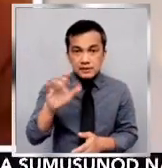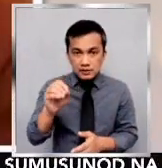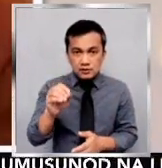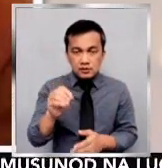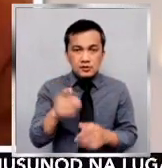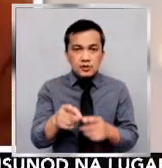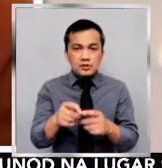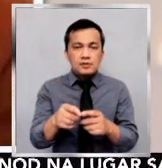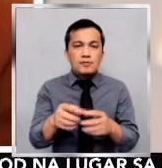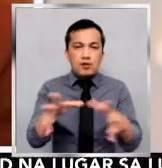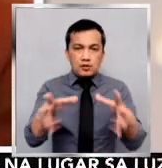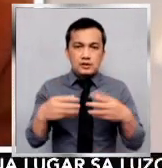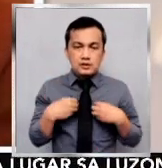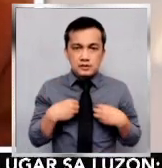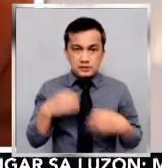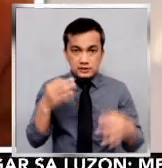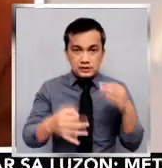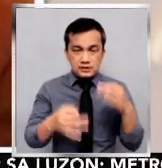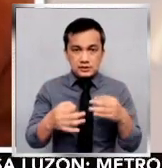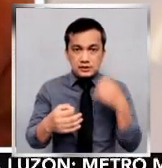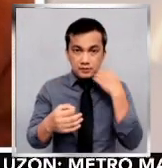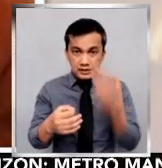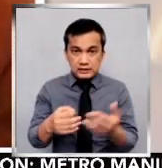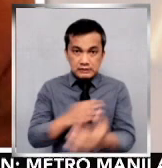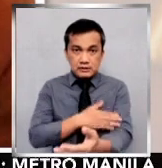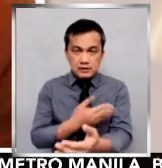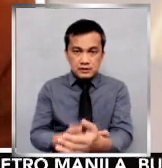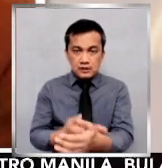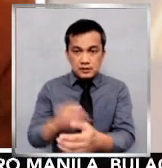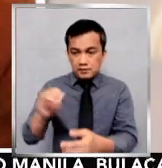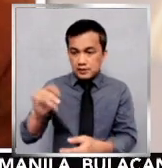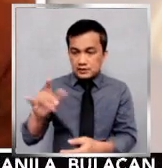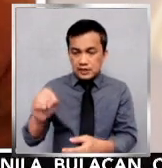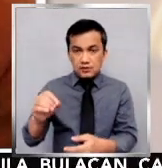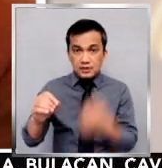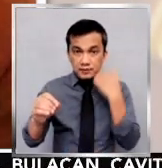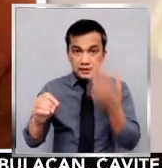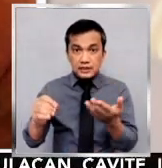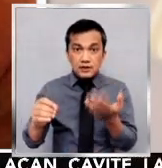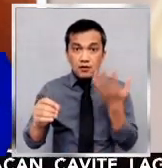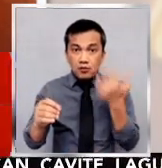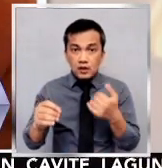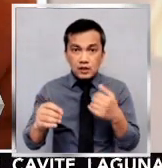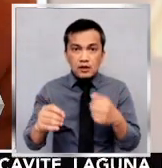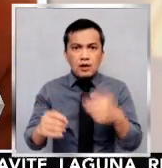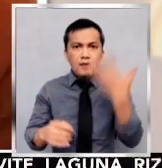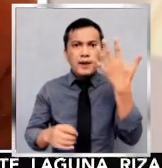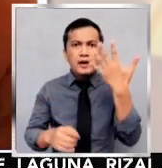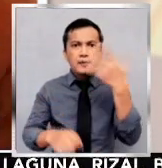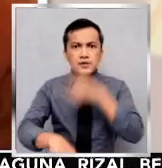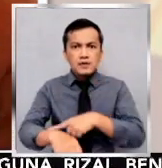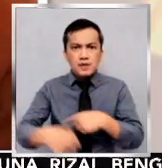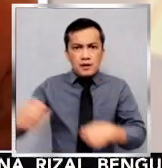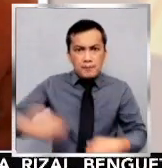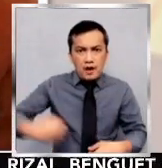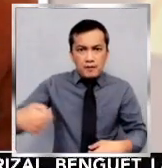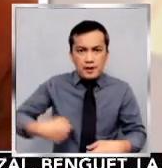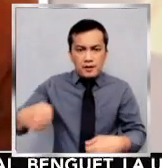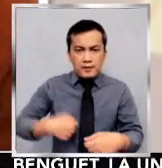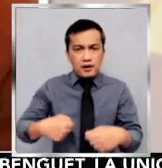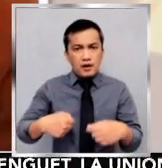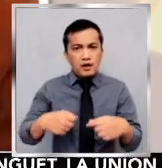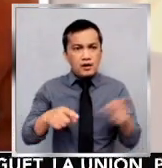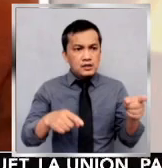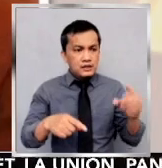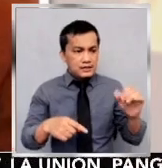anak. Namatay si Magsayo matapos umano siyang suntukin ng 5 beses sa tiyan ng kanyang upperclassman na si Cadet 2nd Class